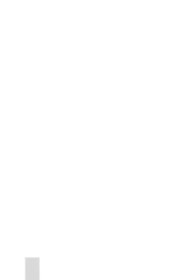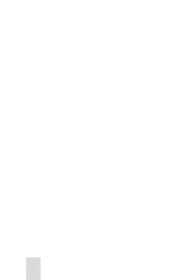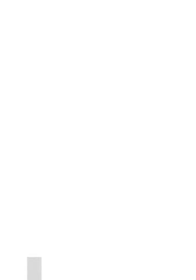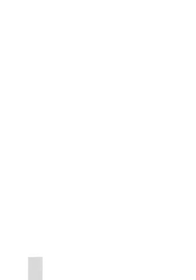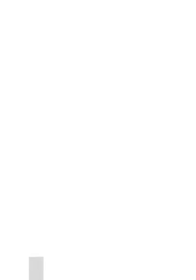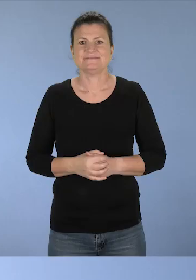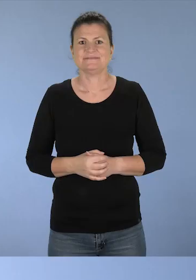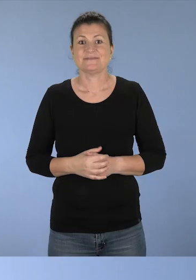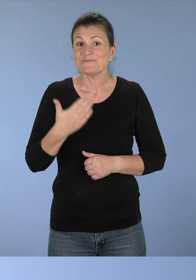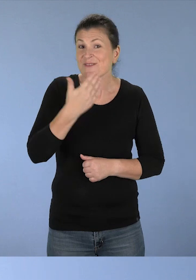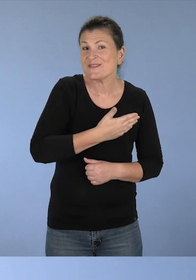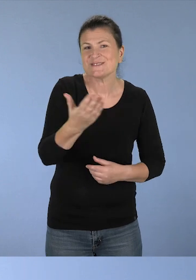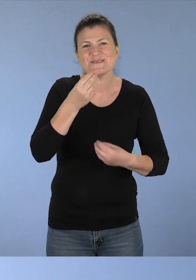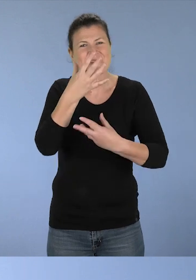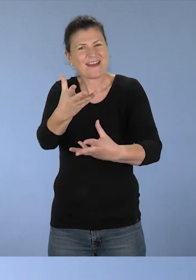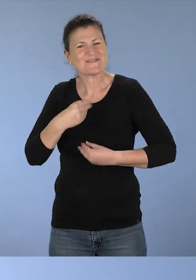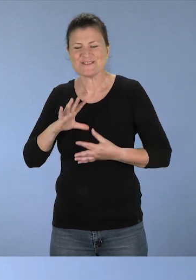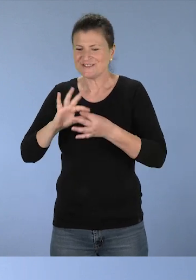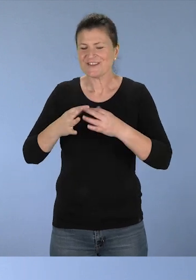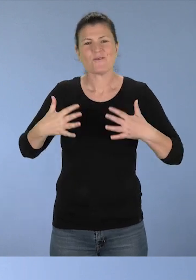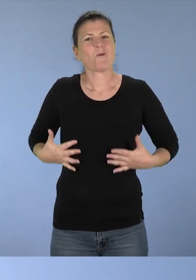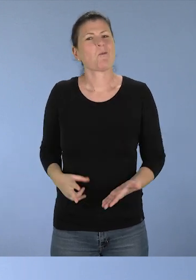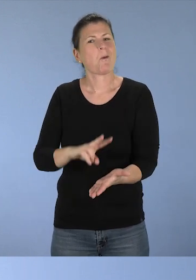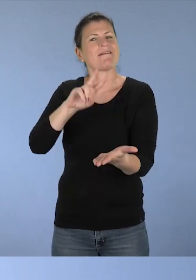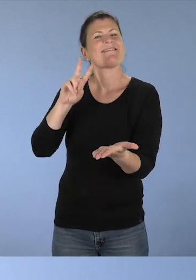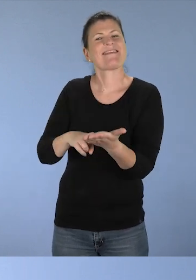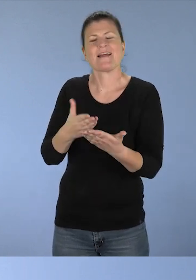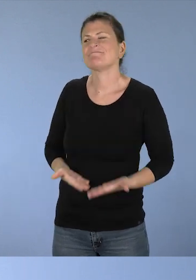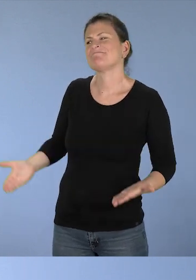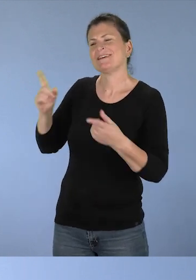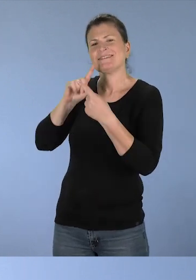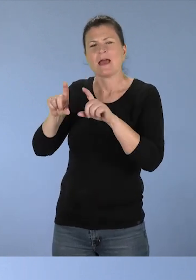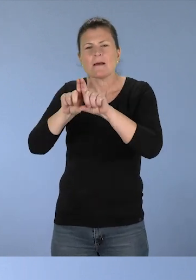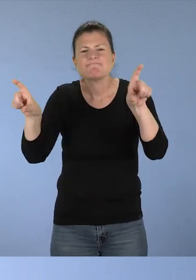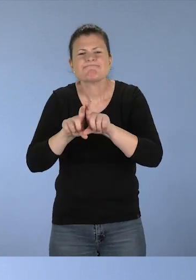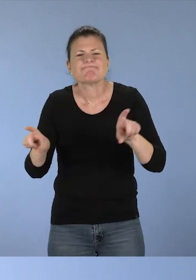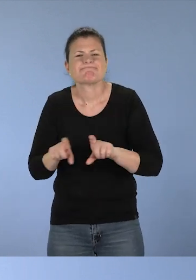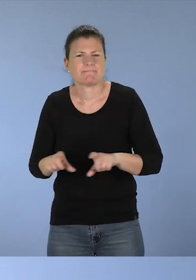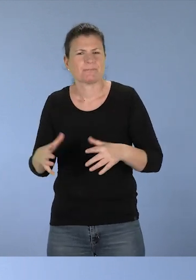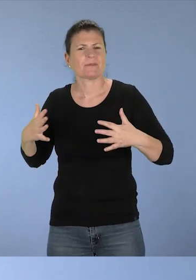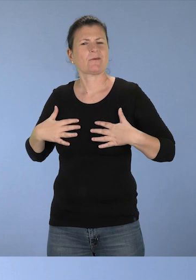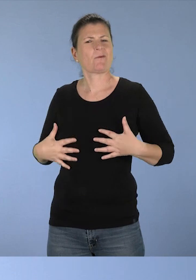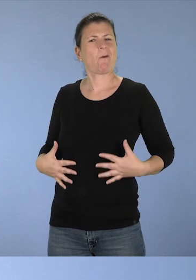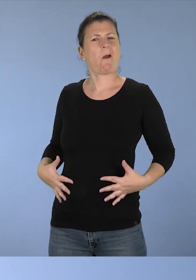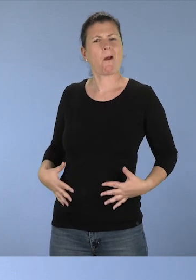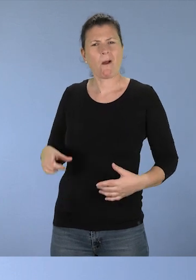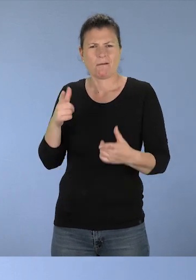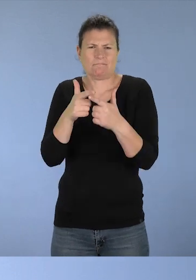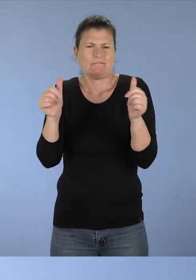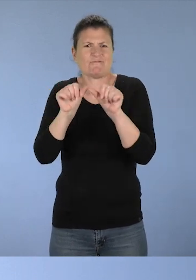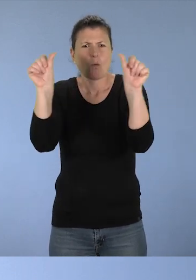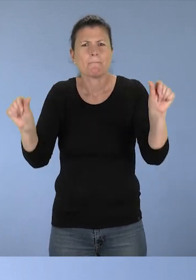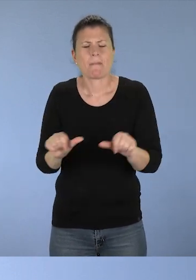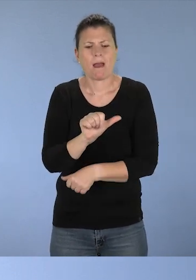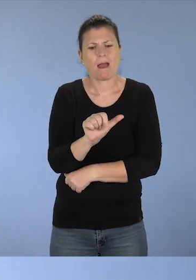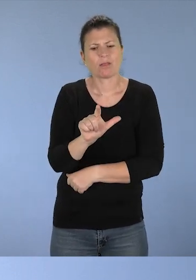Corporeal. Bonjour et bienvenue sur notre chaîne Corporeal. Dans cette vidéo, je vous présente nos fiches anatomiques, disponibles sous différents